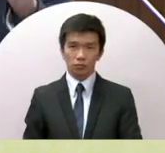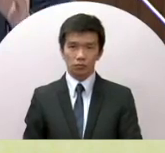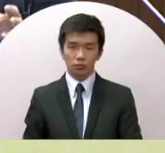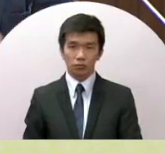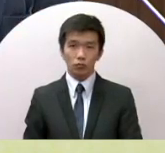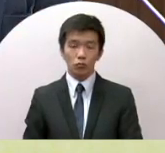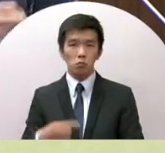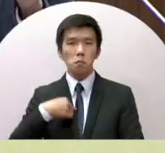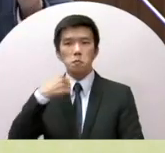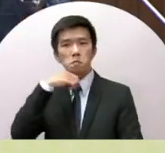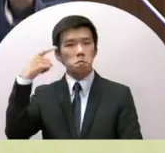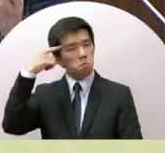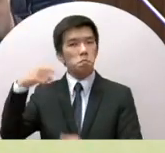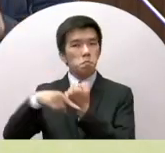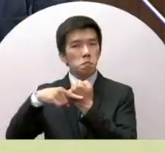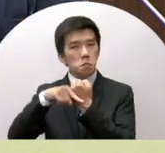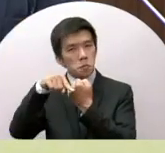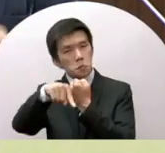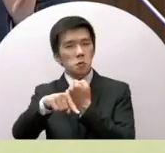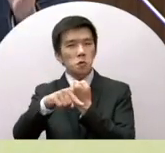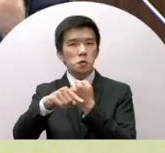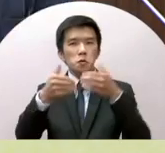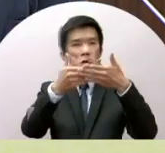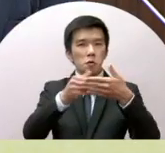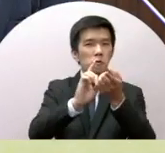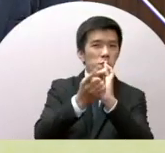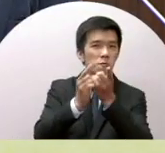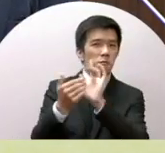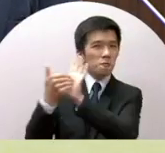我们有什么方法，就是说在避免我们一直在被区域合作上被边缘化的问题？